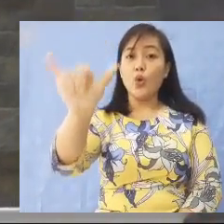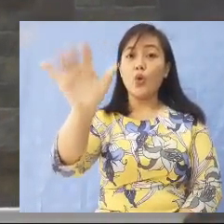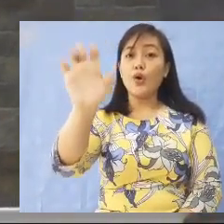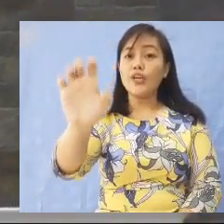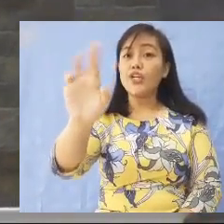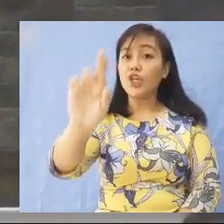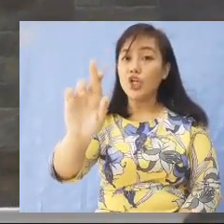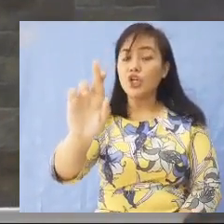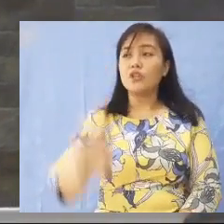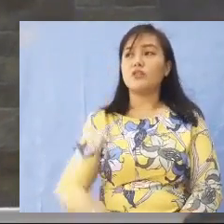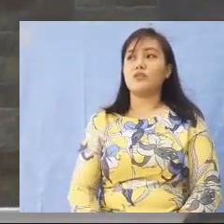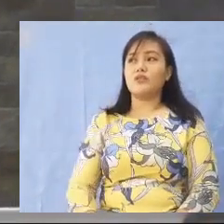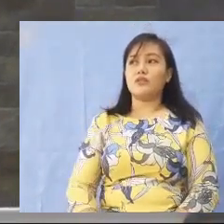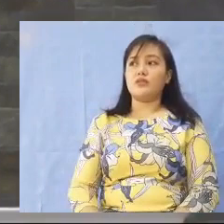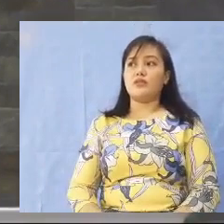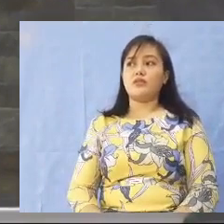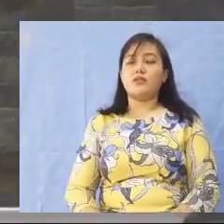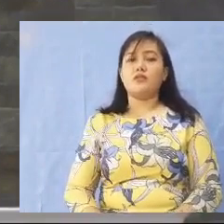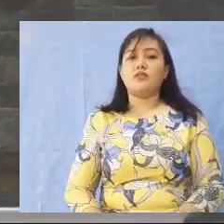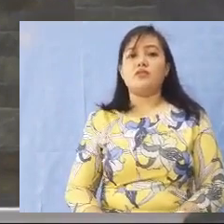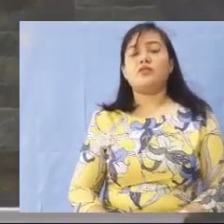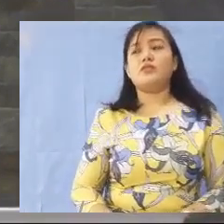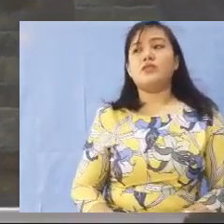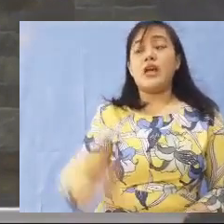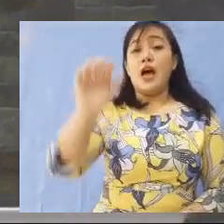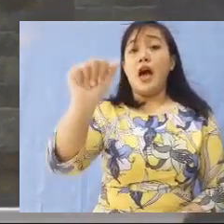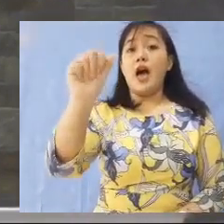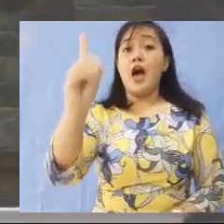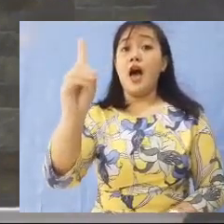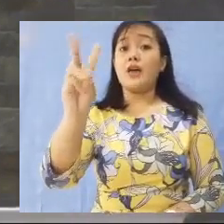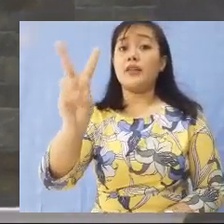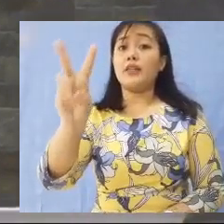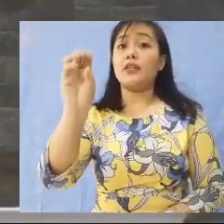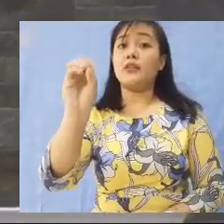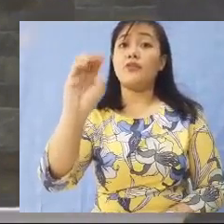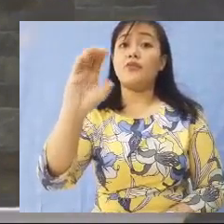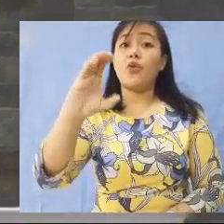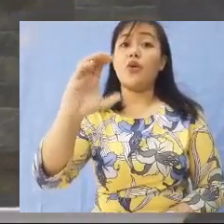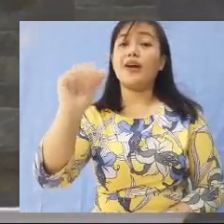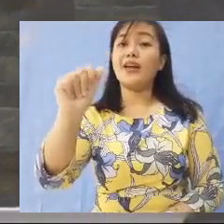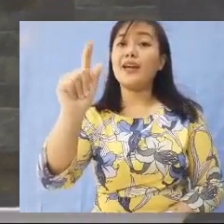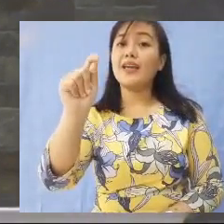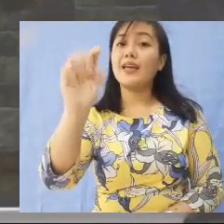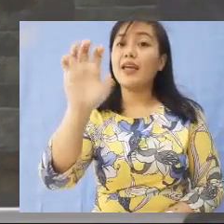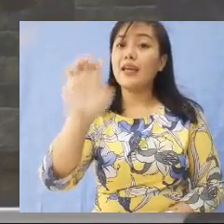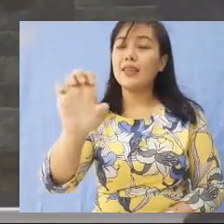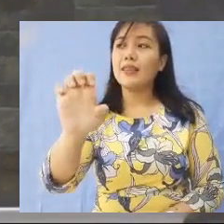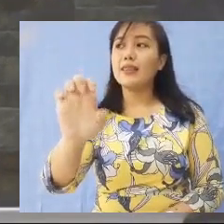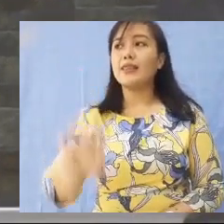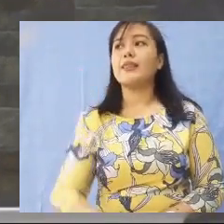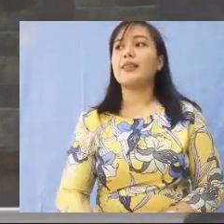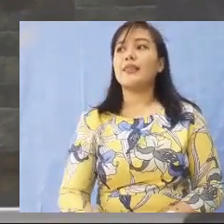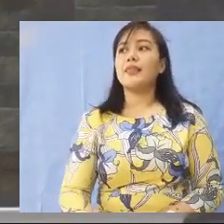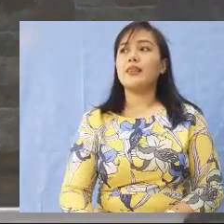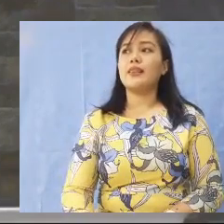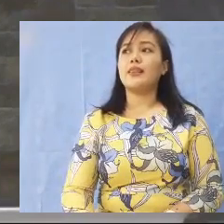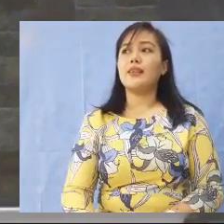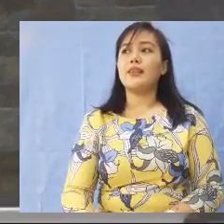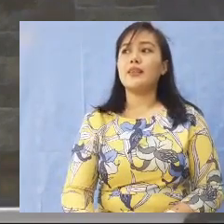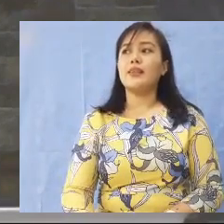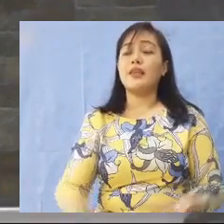word advocate, okay, pag tinignan nyo po yung, nakalimutan ko yung